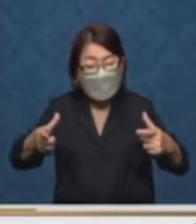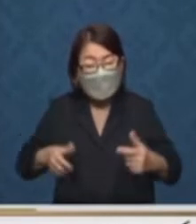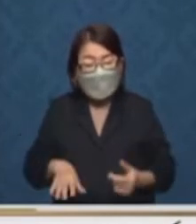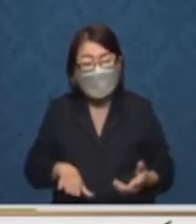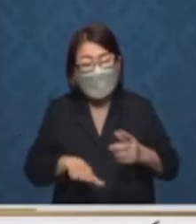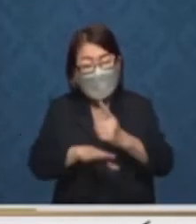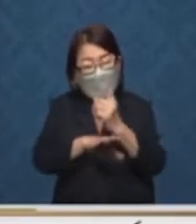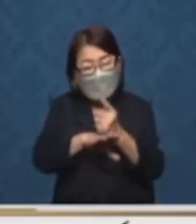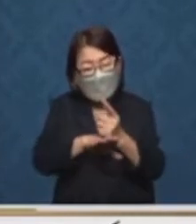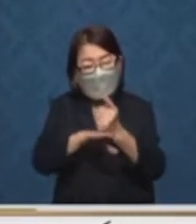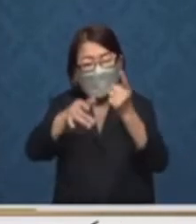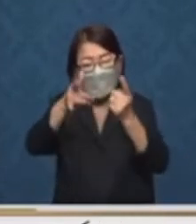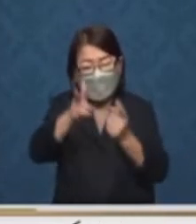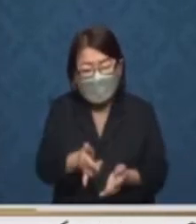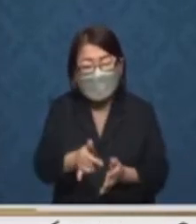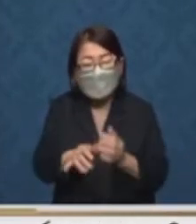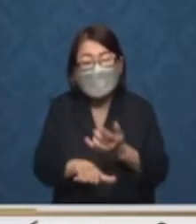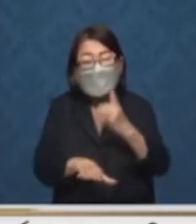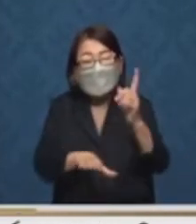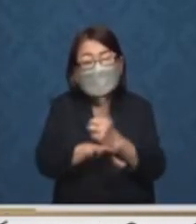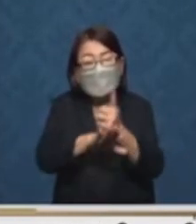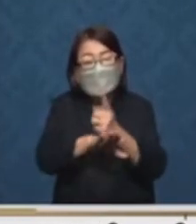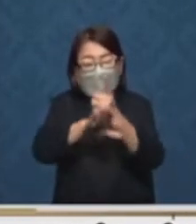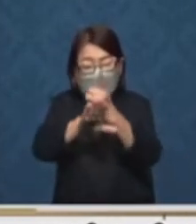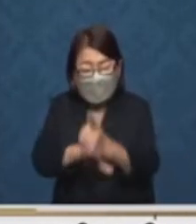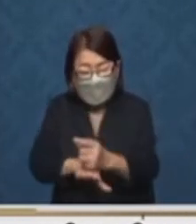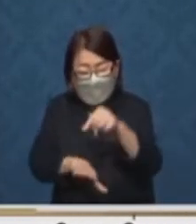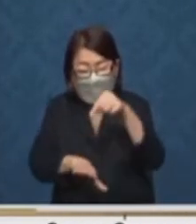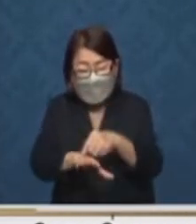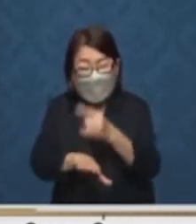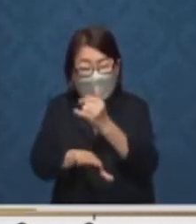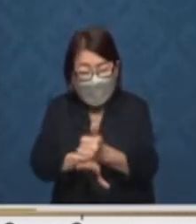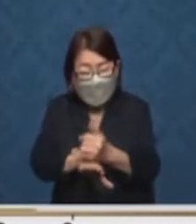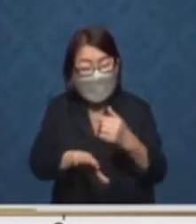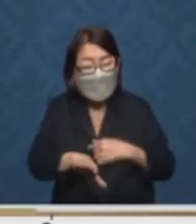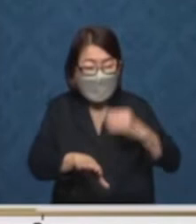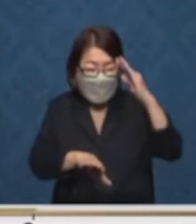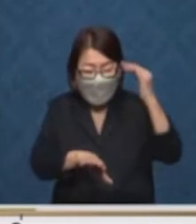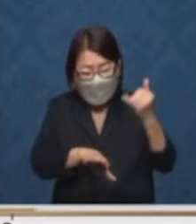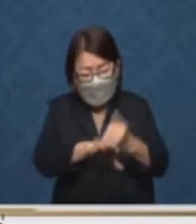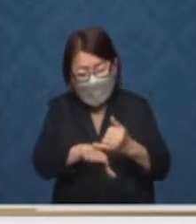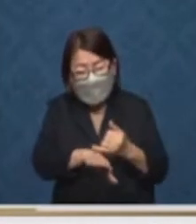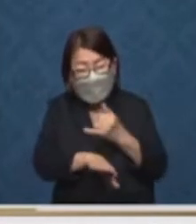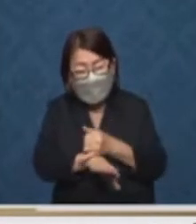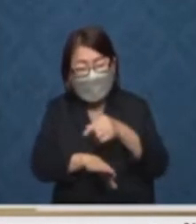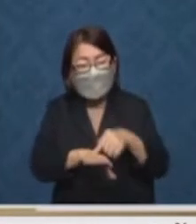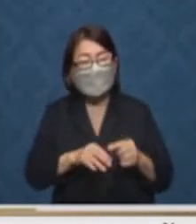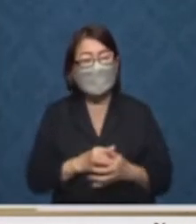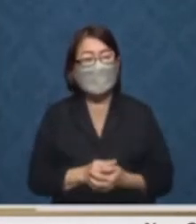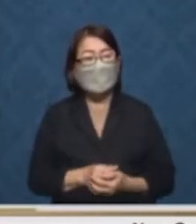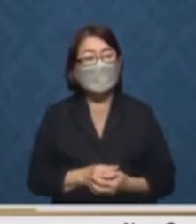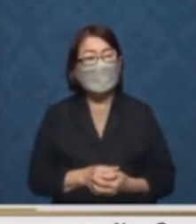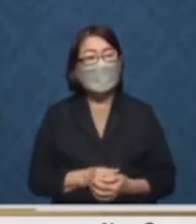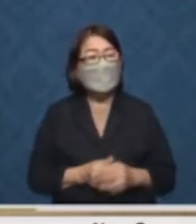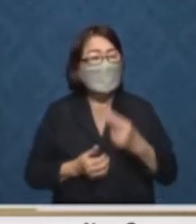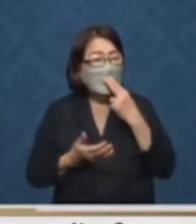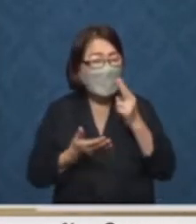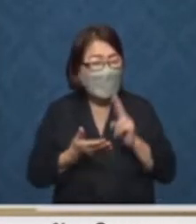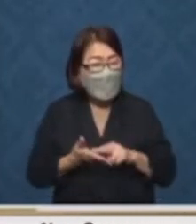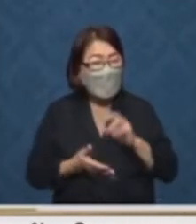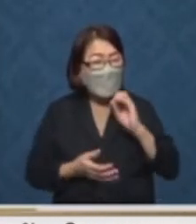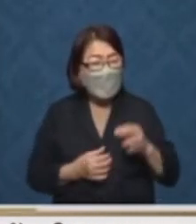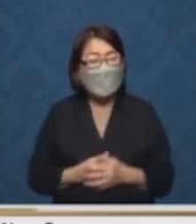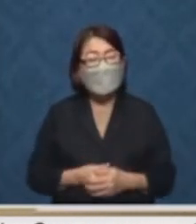ครับเรือ LPD เนี่ยก็อ้างบอกว่าในจดหมายนะครับกองทัพเรือไทยเนี่ยอ้างบอกว่